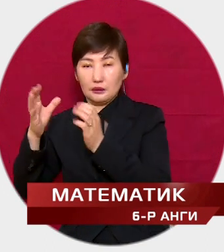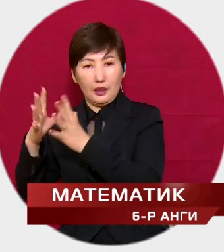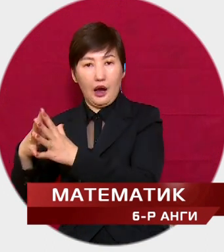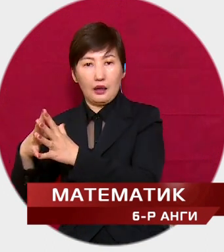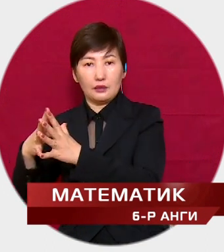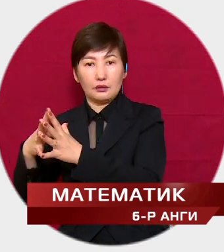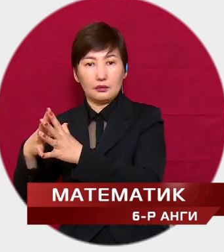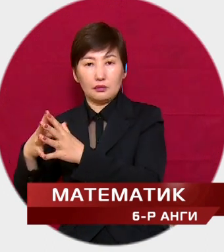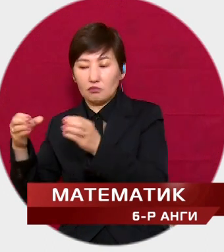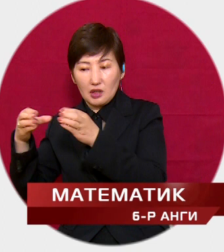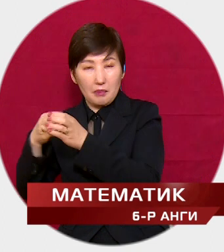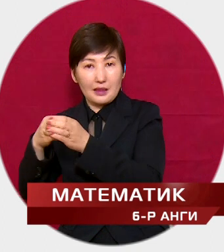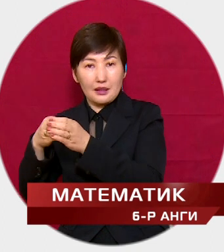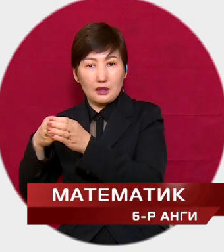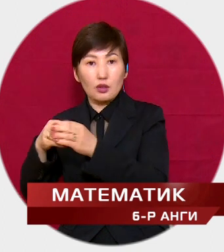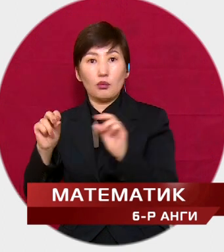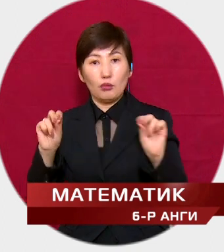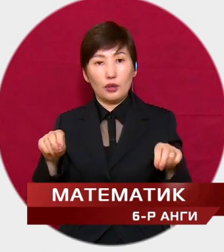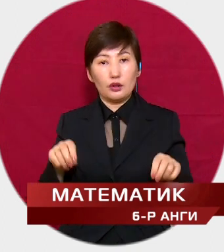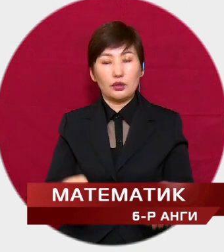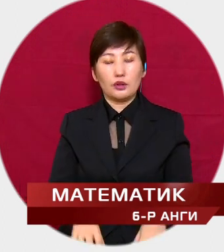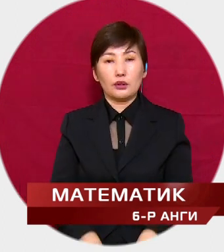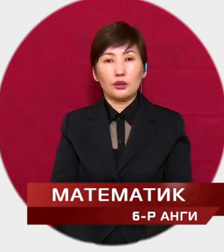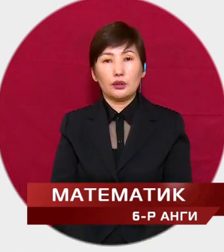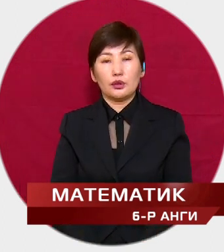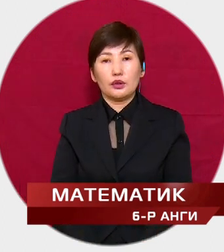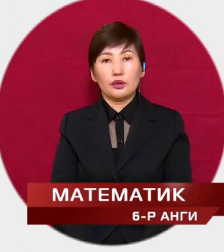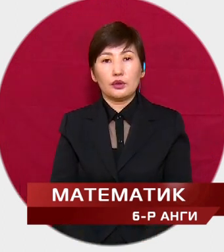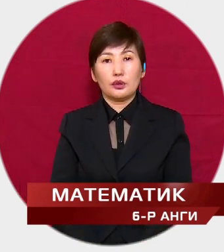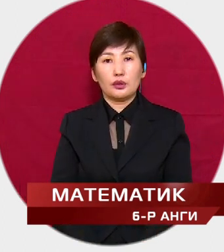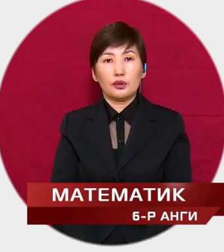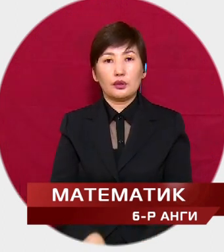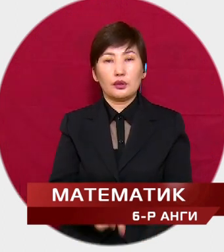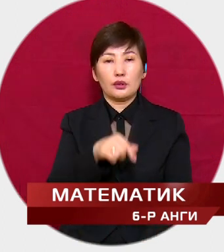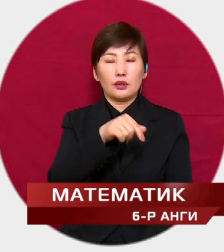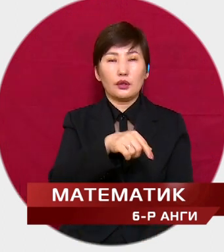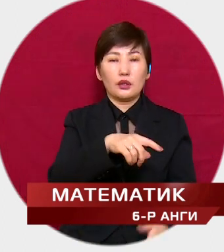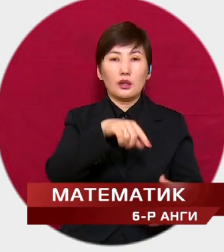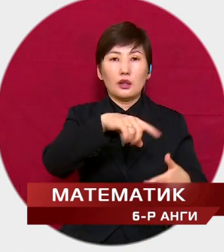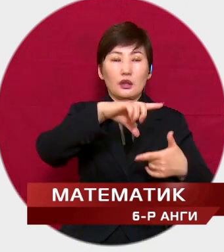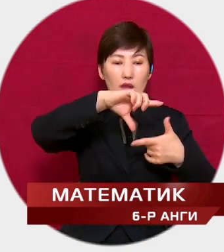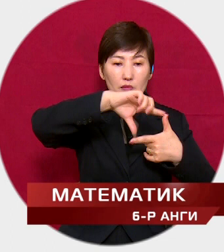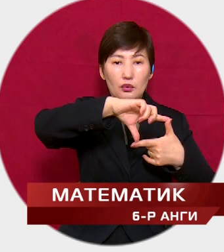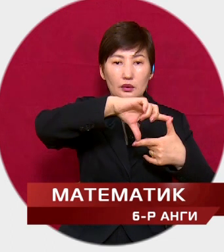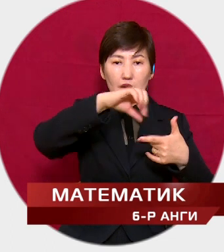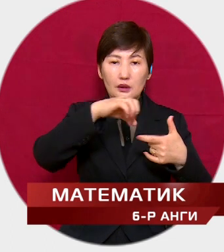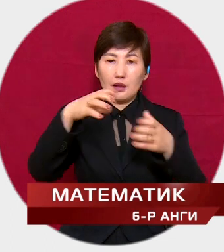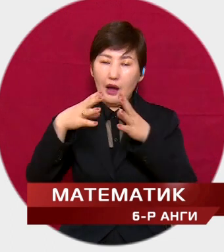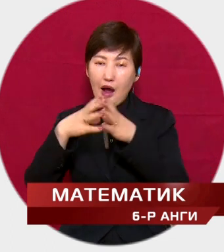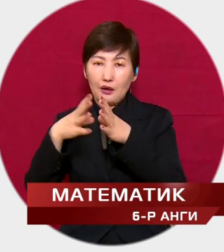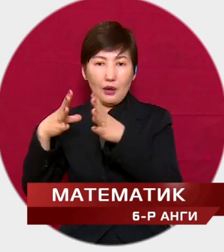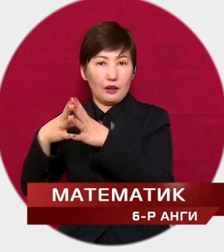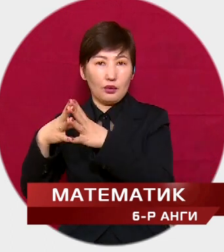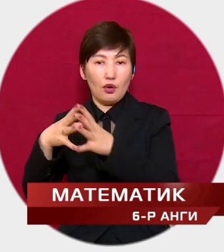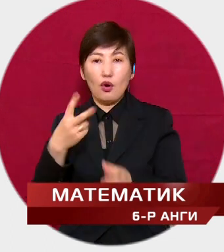бүртгэлийг харуулад нэг багц болж байна гэж ойлгож байна. За тийм учраас одоо энэ дээр энэ бүртгэлийг арах юм бол энэ бол 10, ахаад энэ 10, ингээд